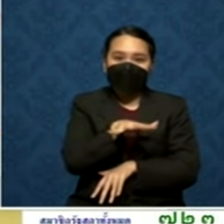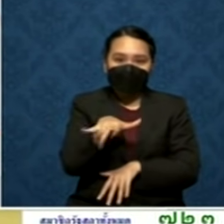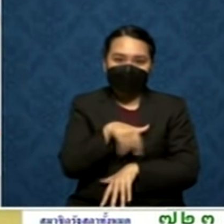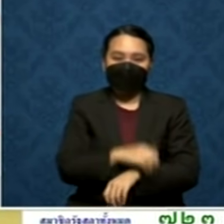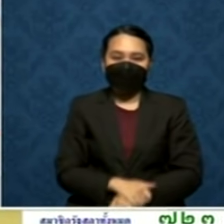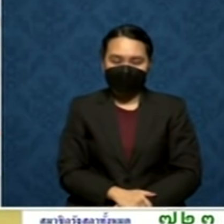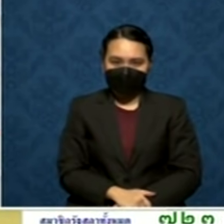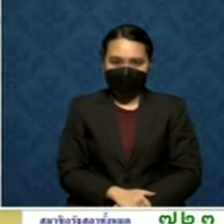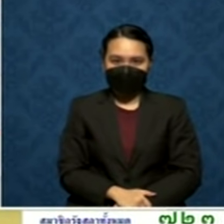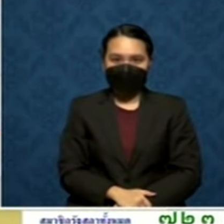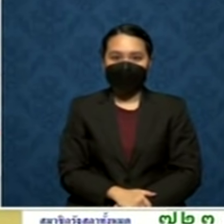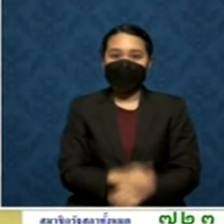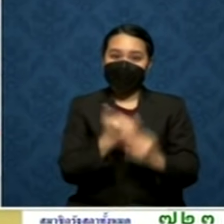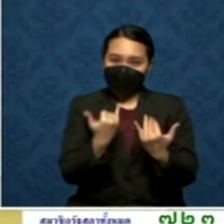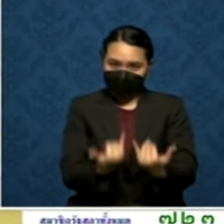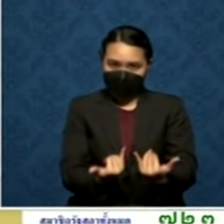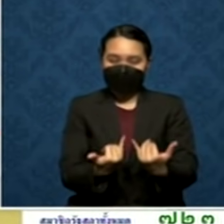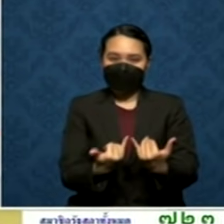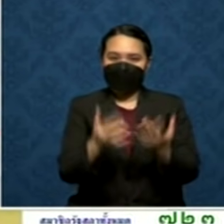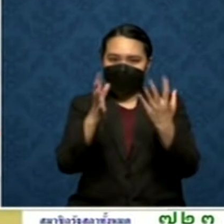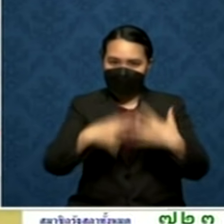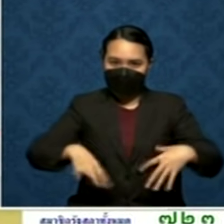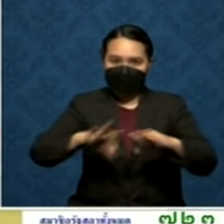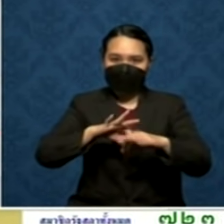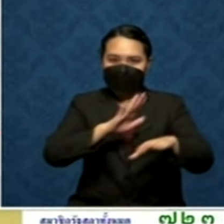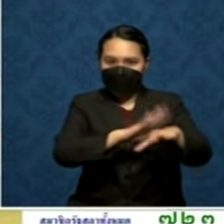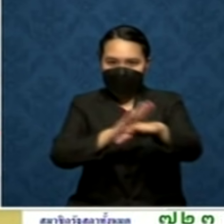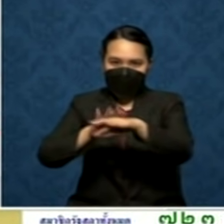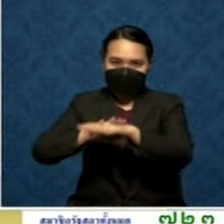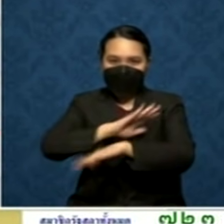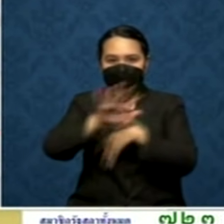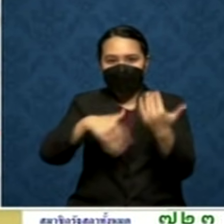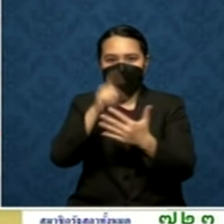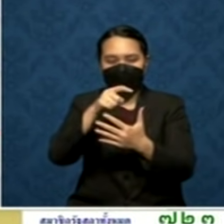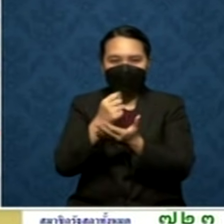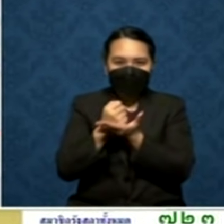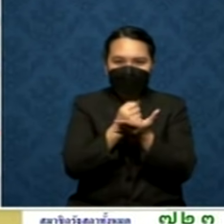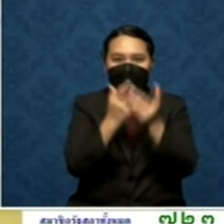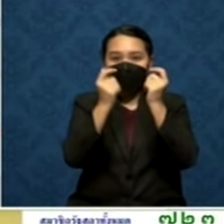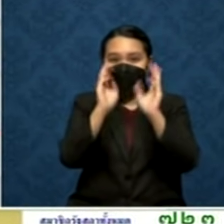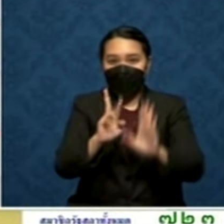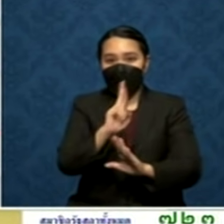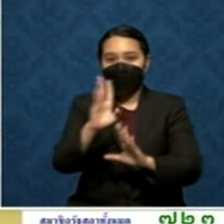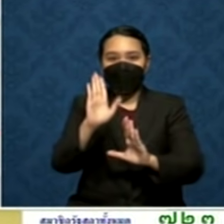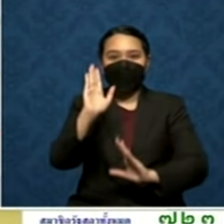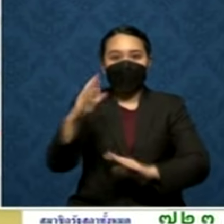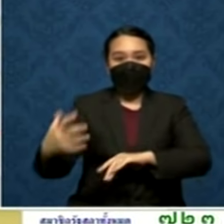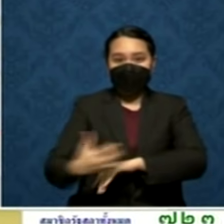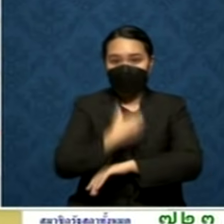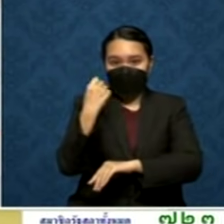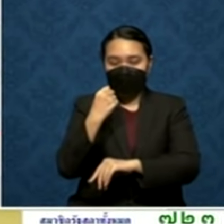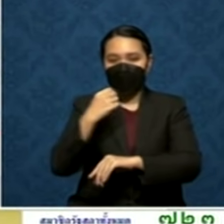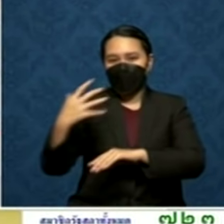จากนั้นมันถึงเวลาแล้วครับที่พวกเราต้องมาช่วยกันออกแบบระบบการเมืองกันใหม่ให้อำนาจสูงสุดของประชาชนนั้น